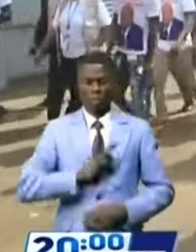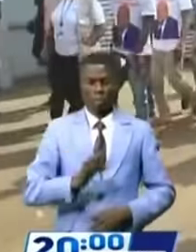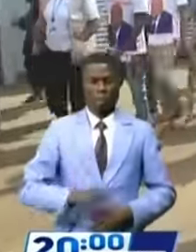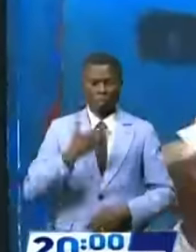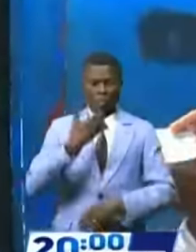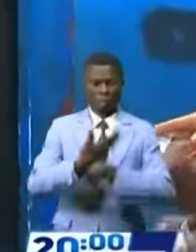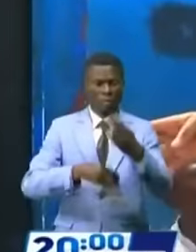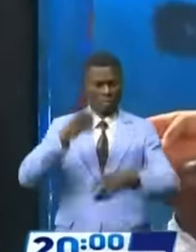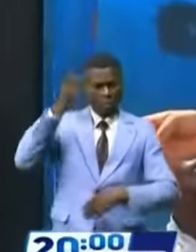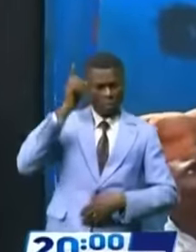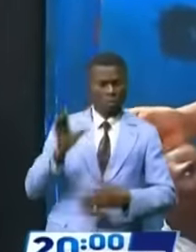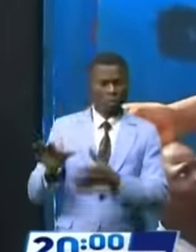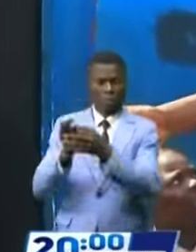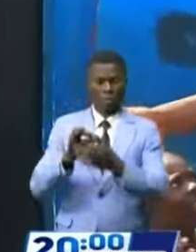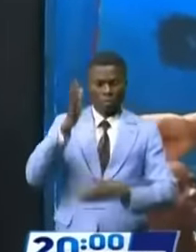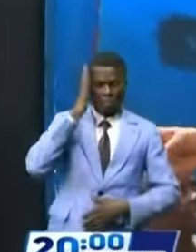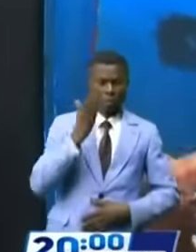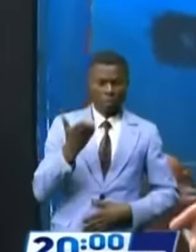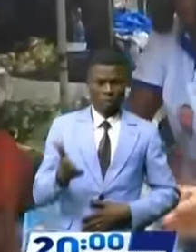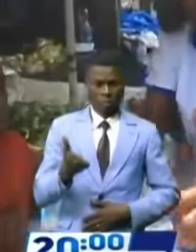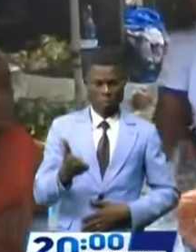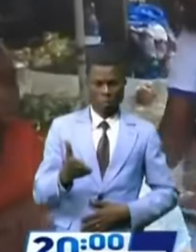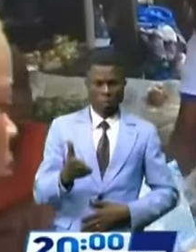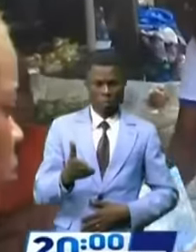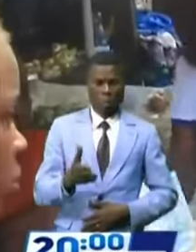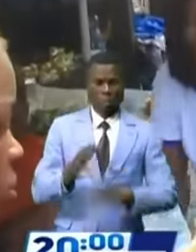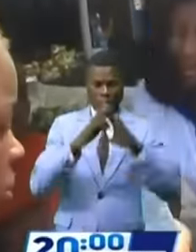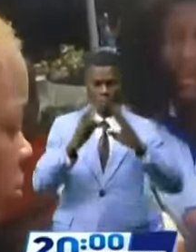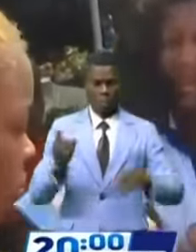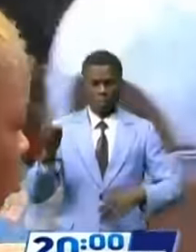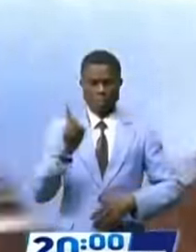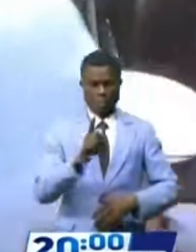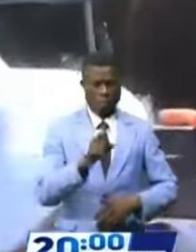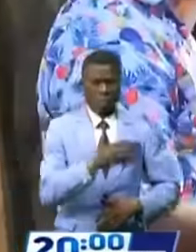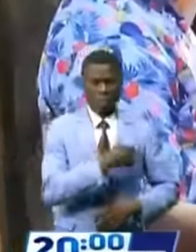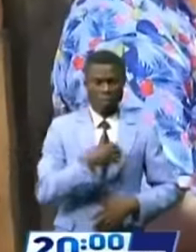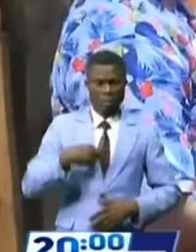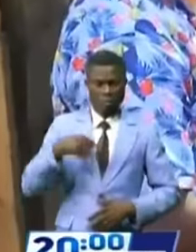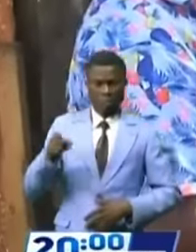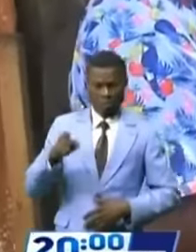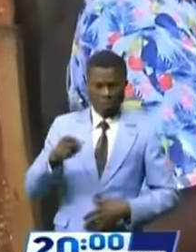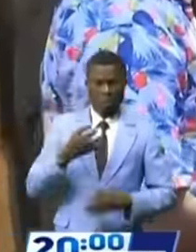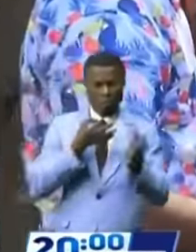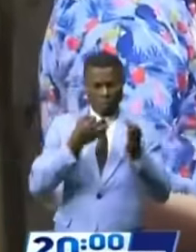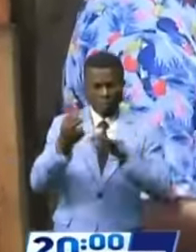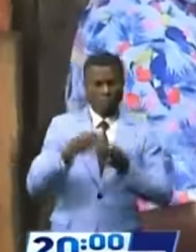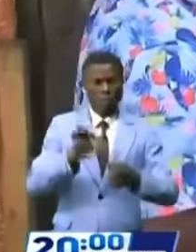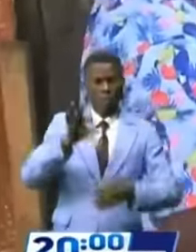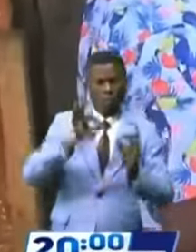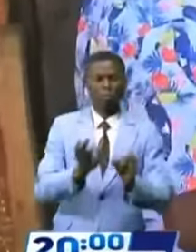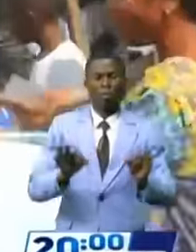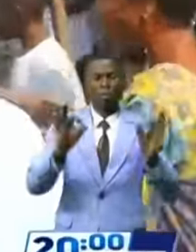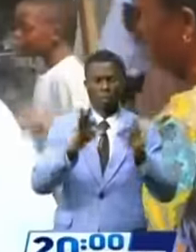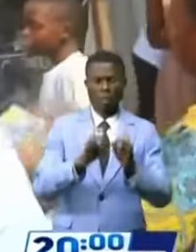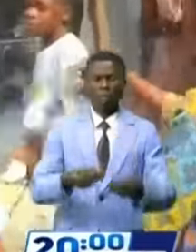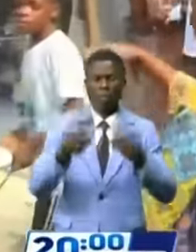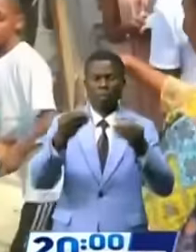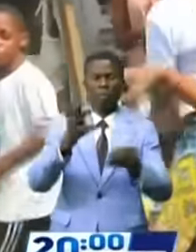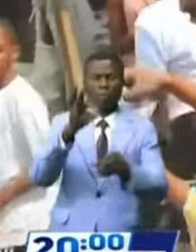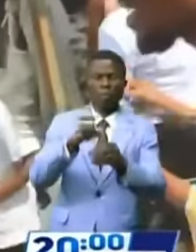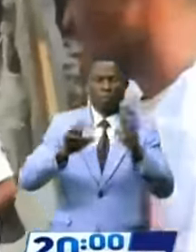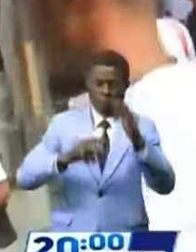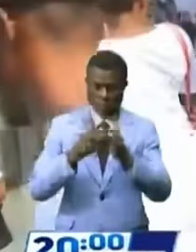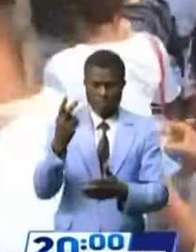ticket de l'Union sacrée. Faisant d'une pierre deux coups, la team 20 a expliqué les bien fondés d'accorder une